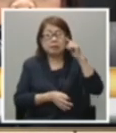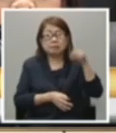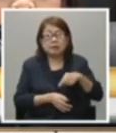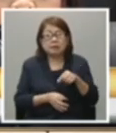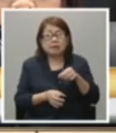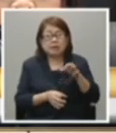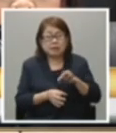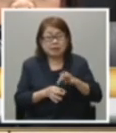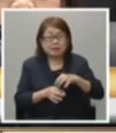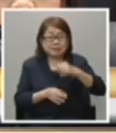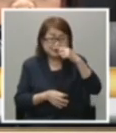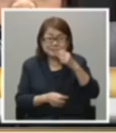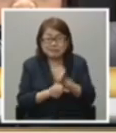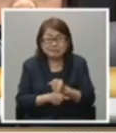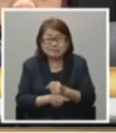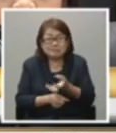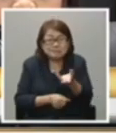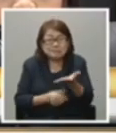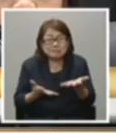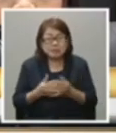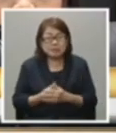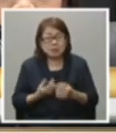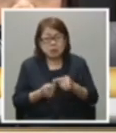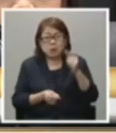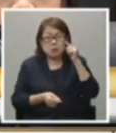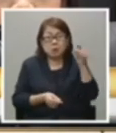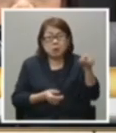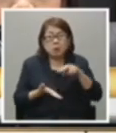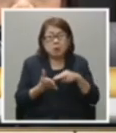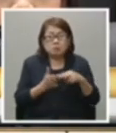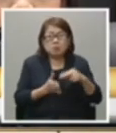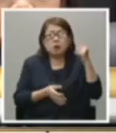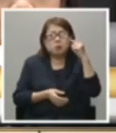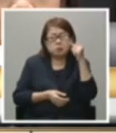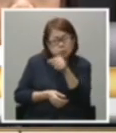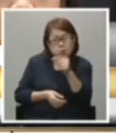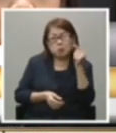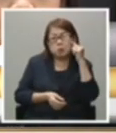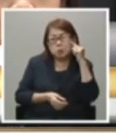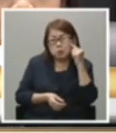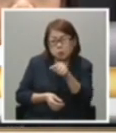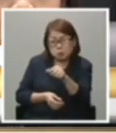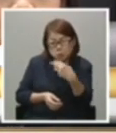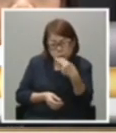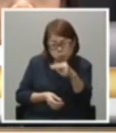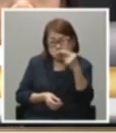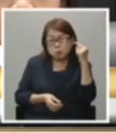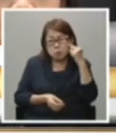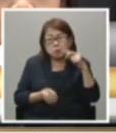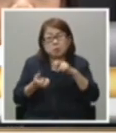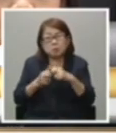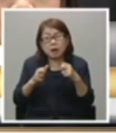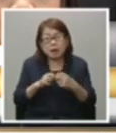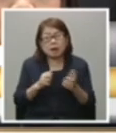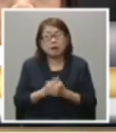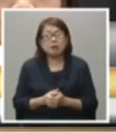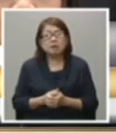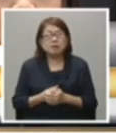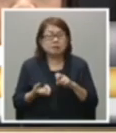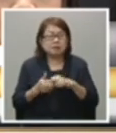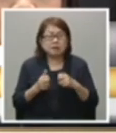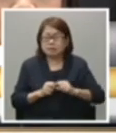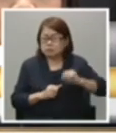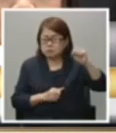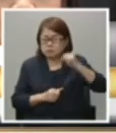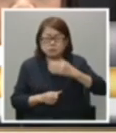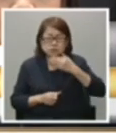เขาบอกว่ารู้เขารู้เราชนะร้อยครั้งลบร้อยครั้งลบร้อยครั้งชนะร้อยครั้งถ้